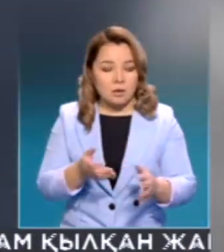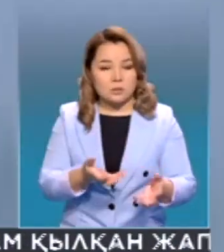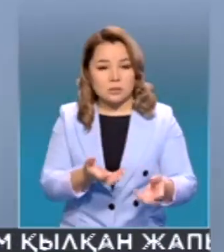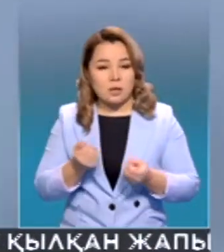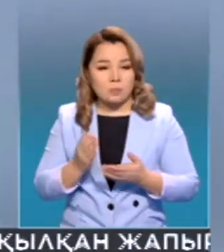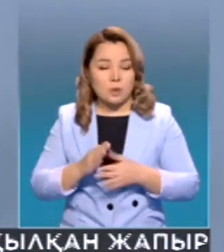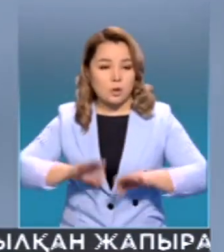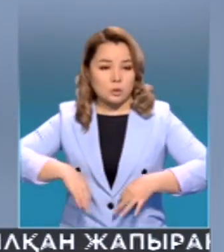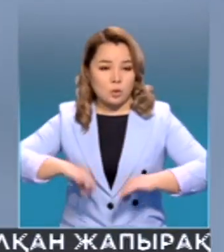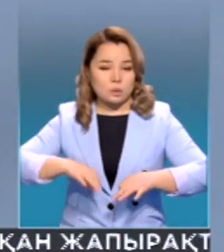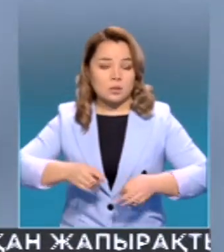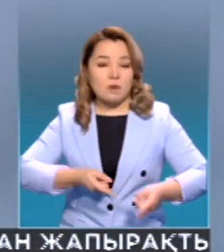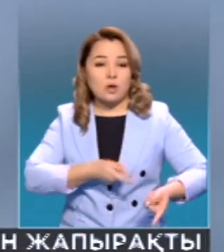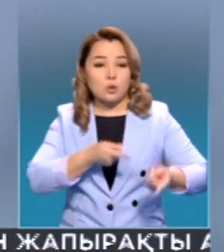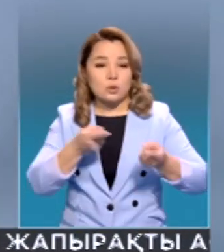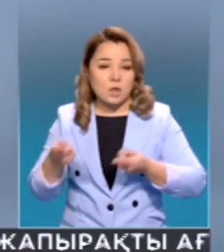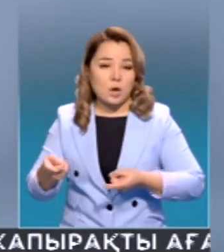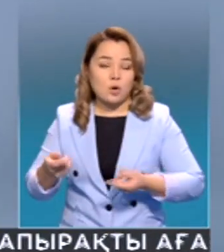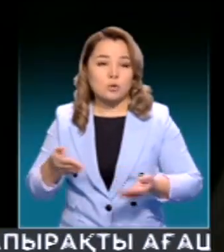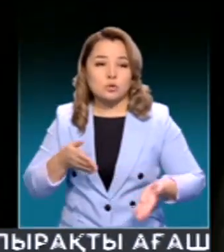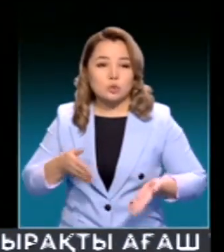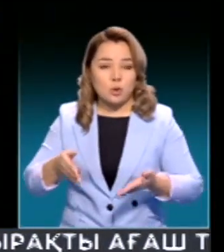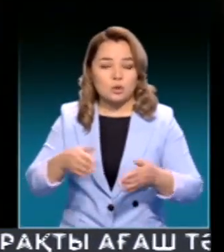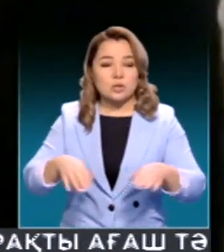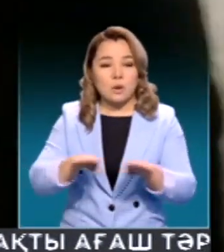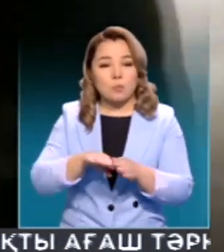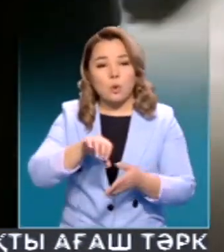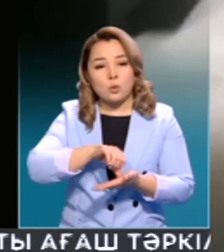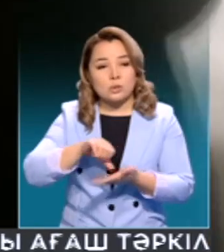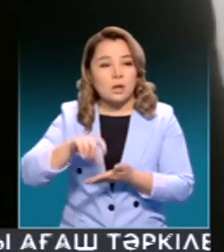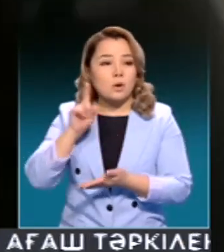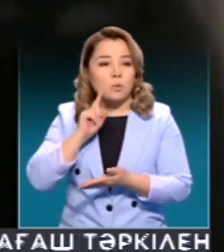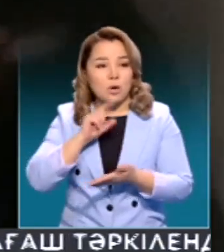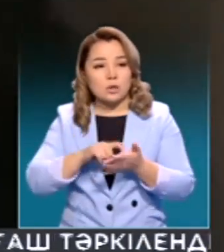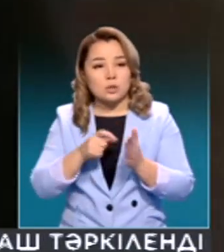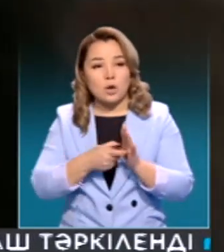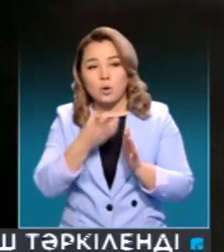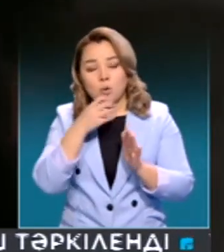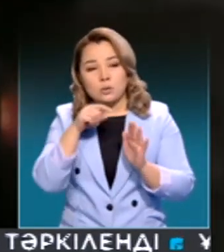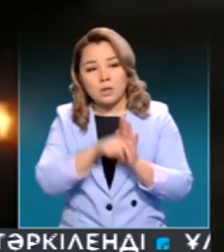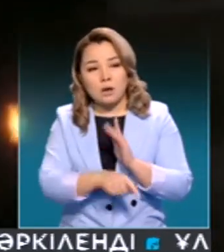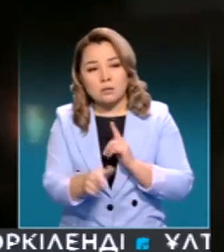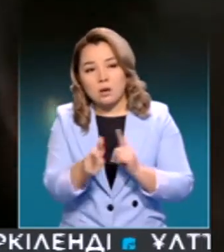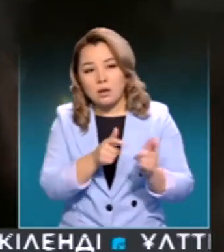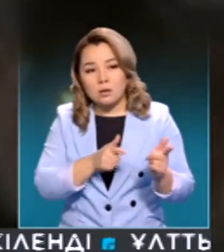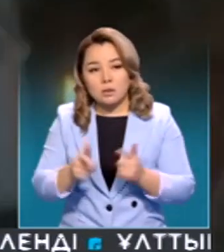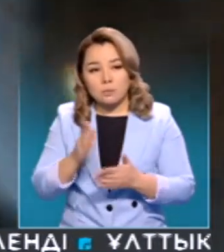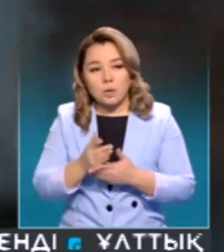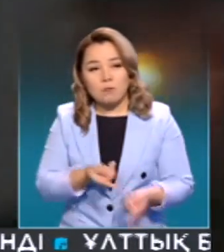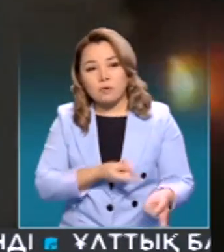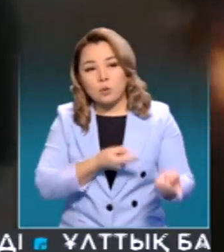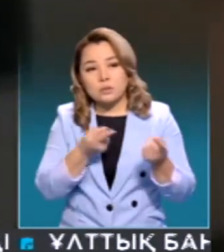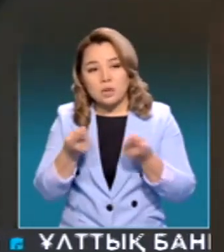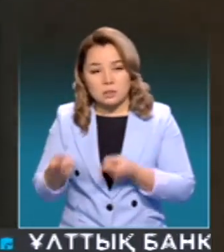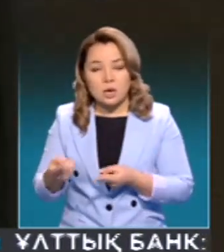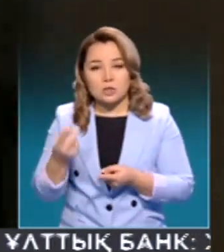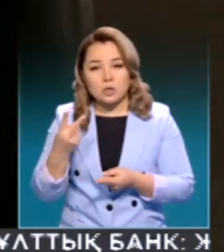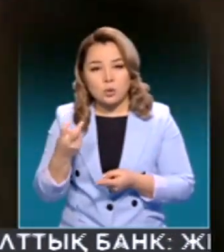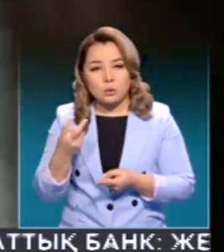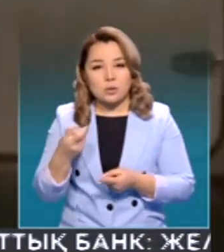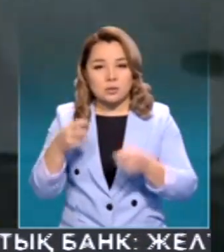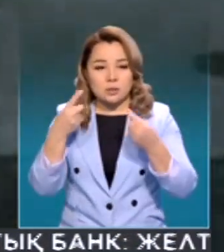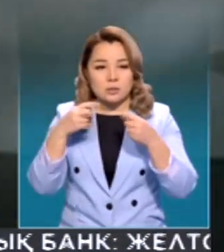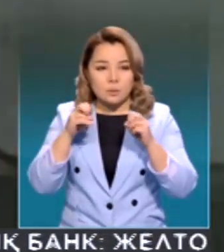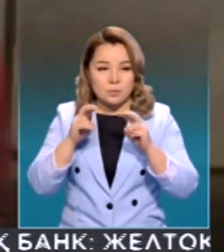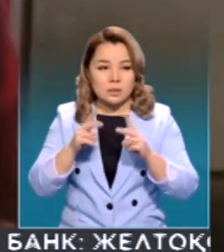Халықты эвакуациялау үшін автожолдардың жабық учаскелерінде уақытша жылыту пункттері дайындалды. Сондай-ақ эвакуациялау үшін 200 бірлік